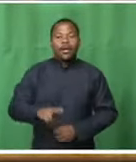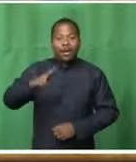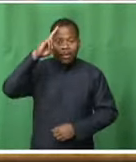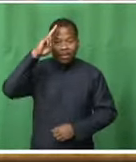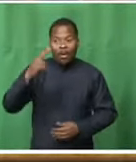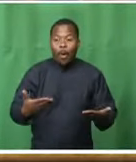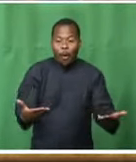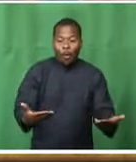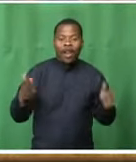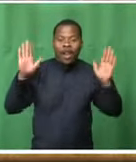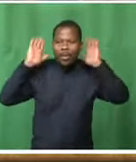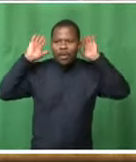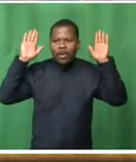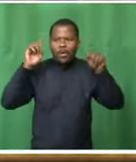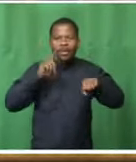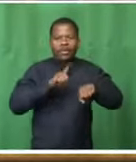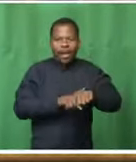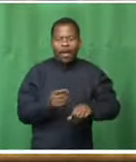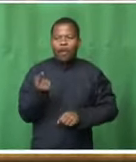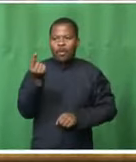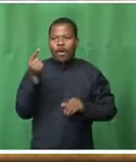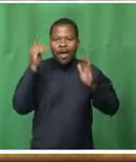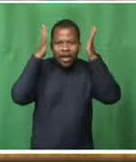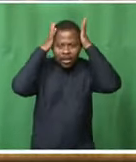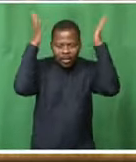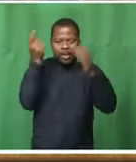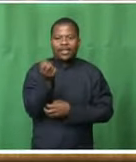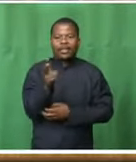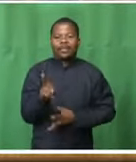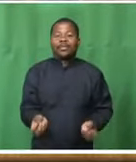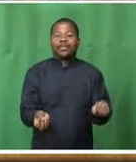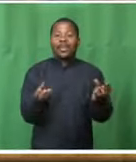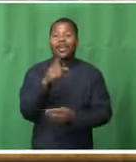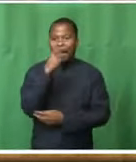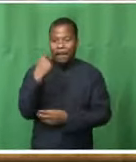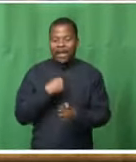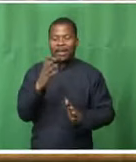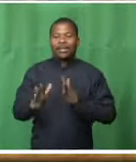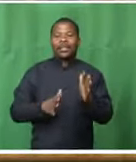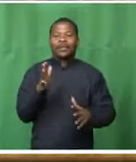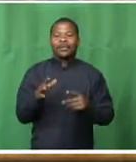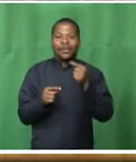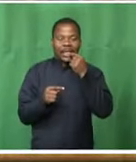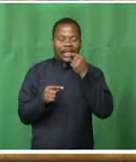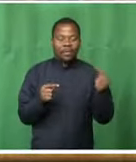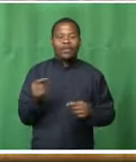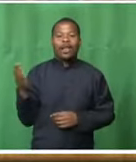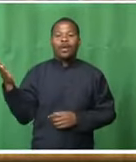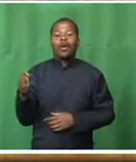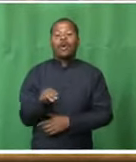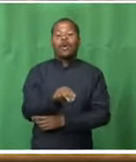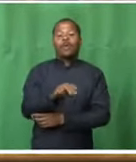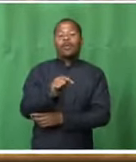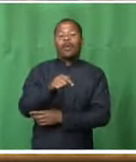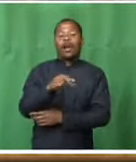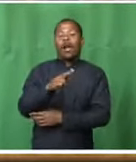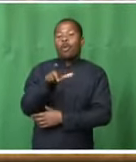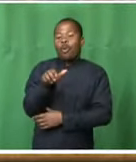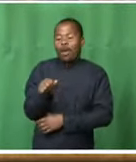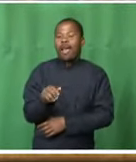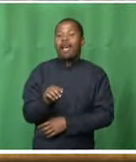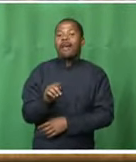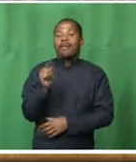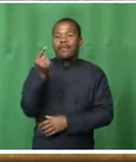Sinivuselele nimugelema sotlamahle iTindzaba Emini tinsimbi ekuqala emini tifundwa ngulungelela makagula nazama nzimanze singangeni kito sibukana